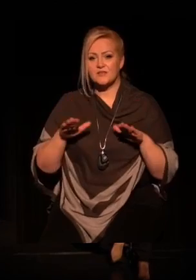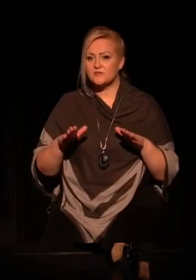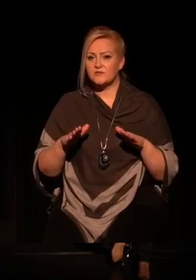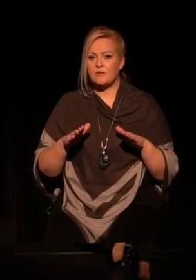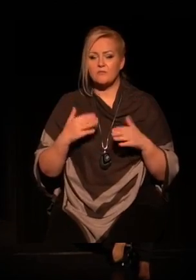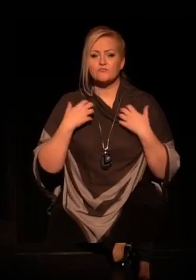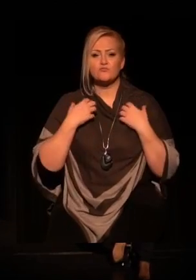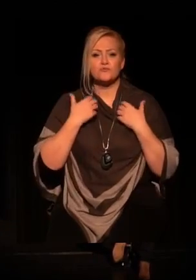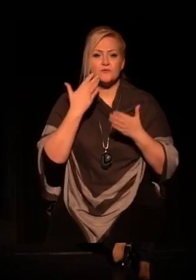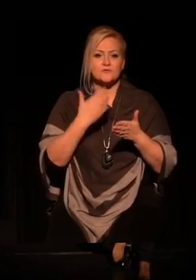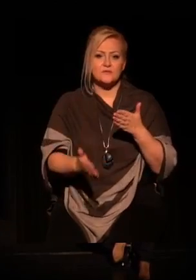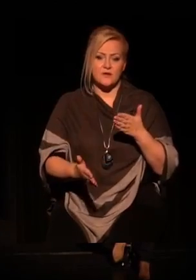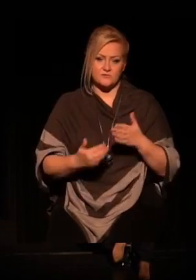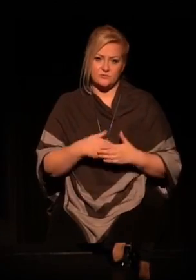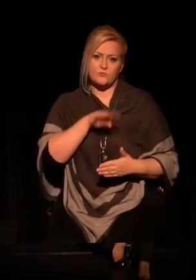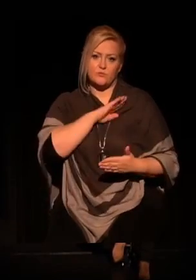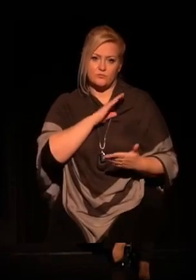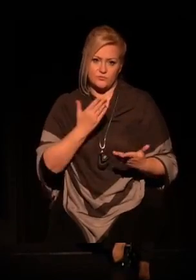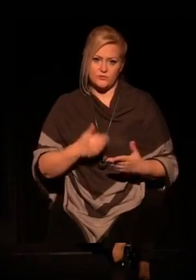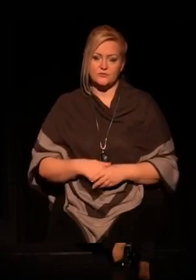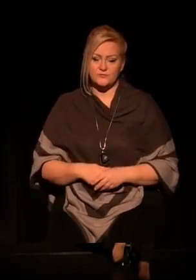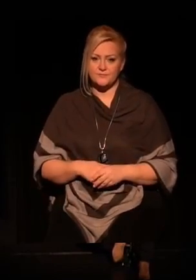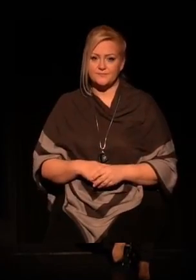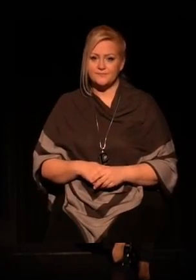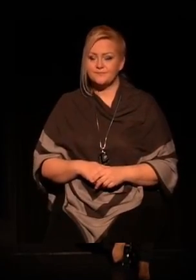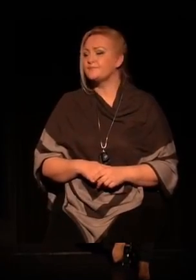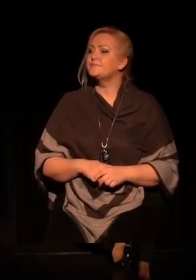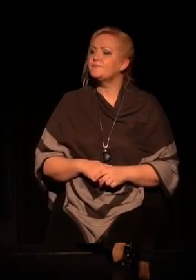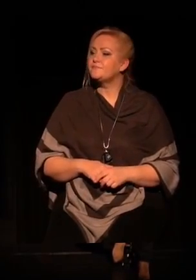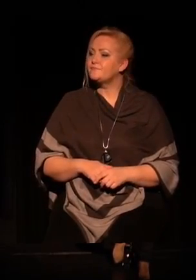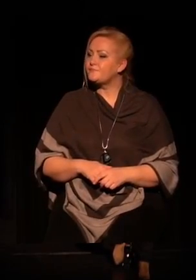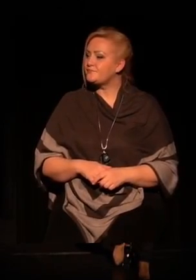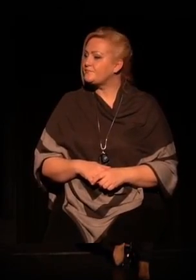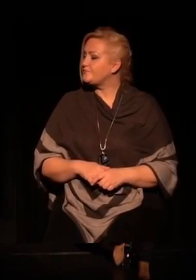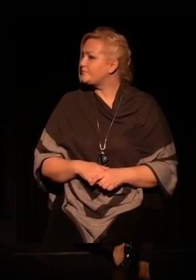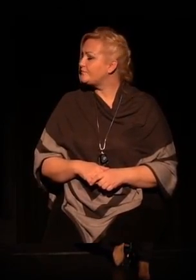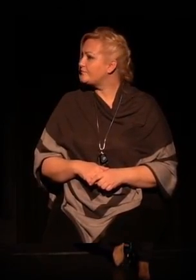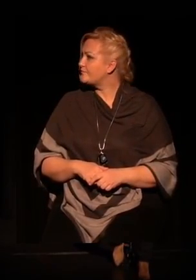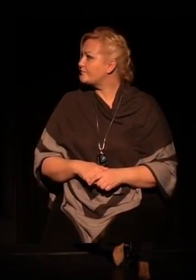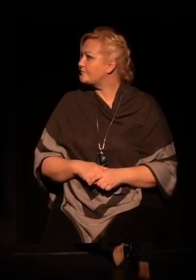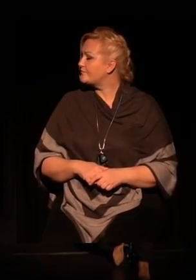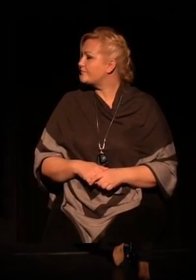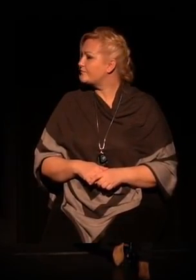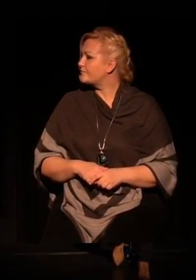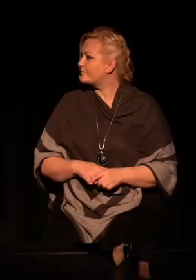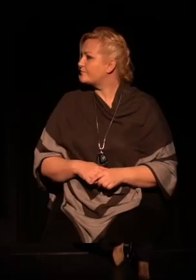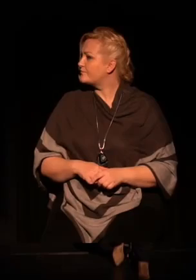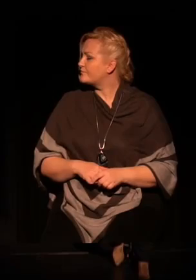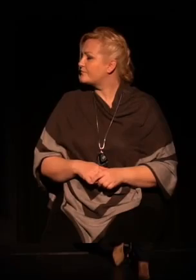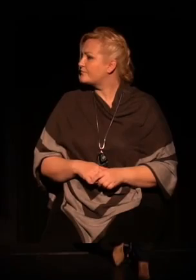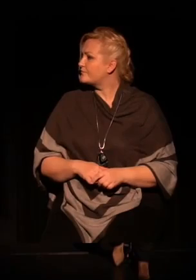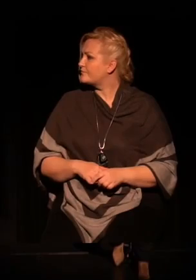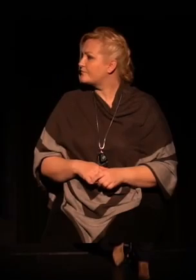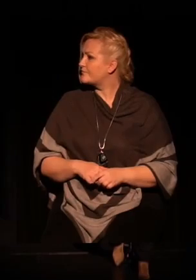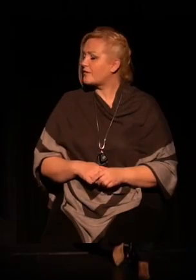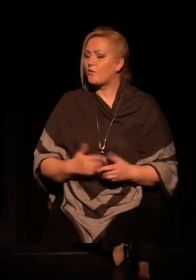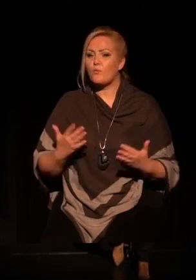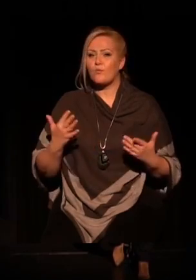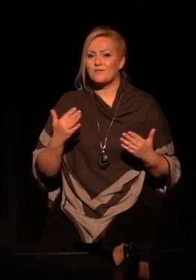to akurat chciałem tam zrobić. W związku z tym wspinaliśmy się cały czas, nie było to łatwe.